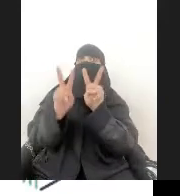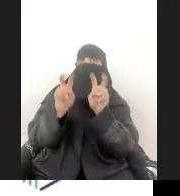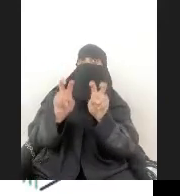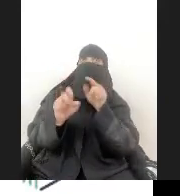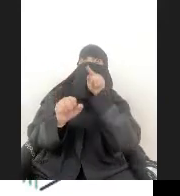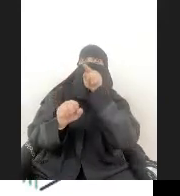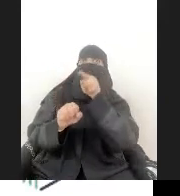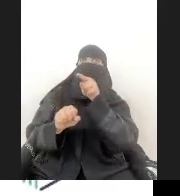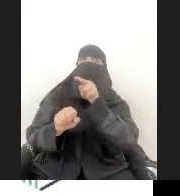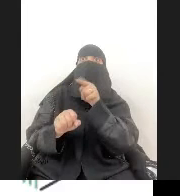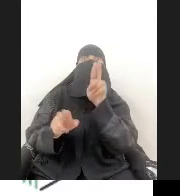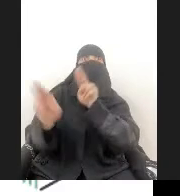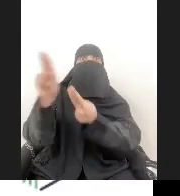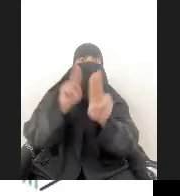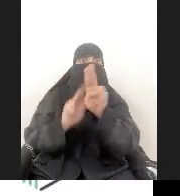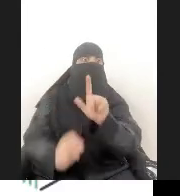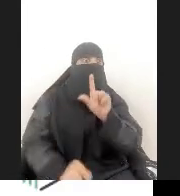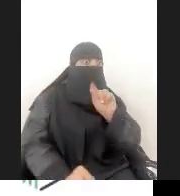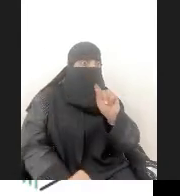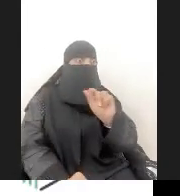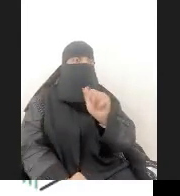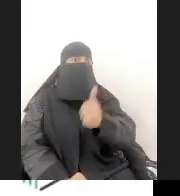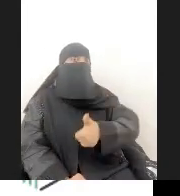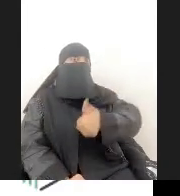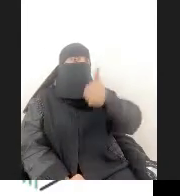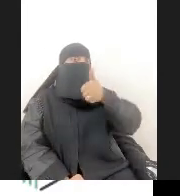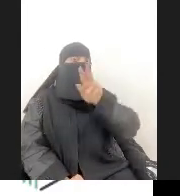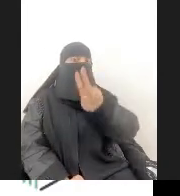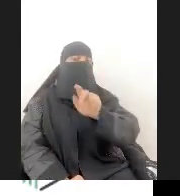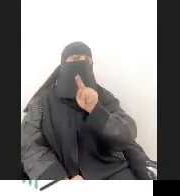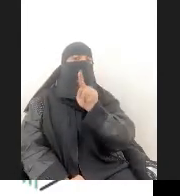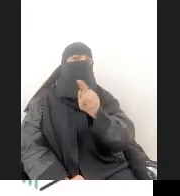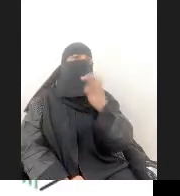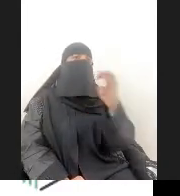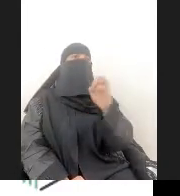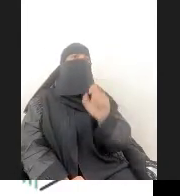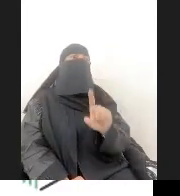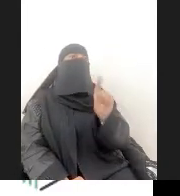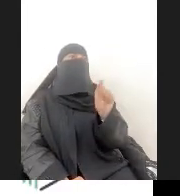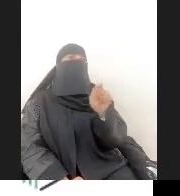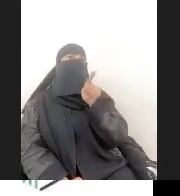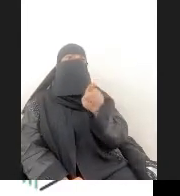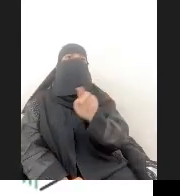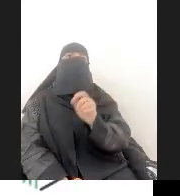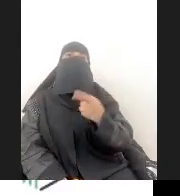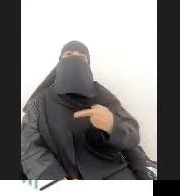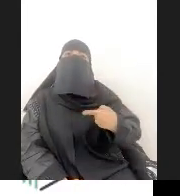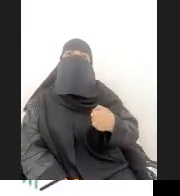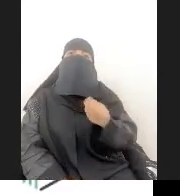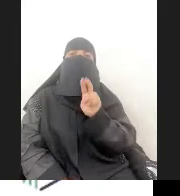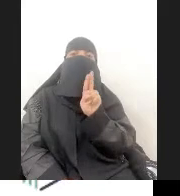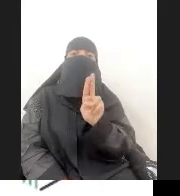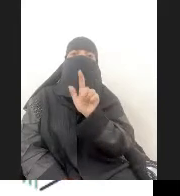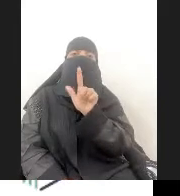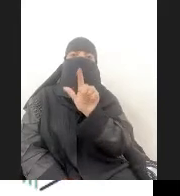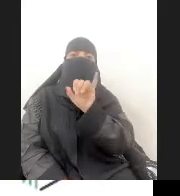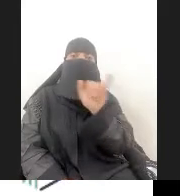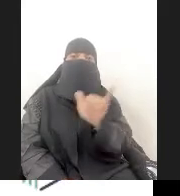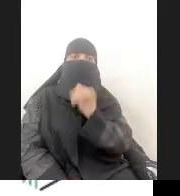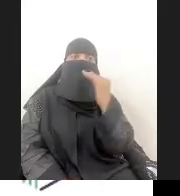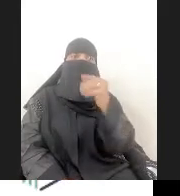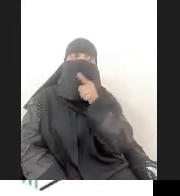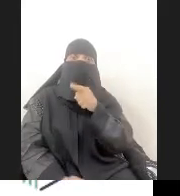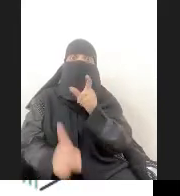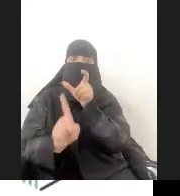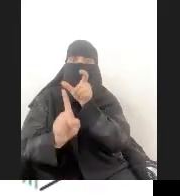جيدة وممتازة أو سؤال متميز أو سؤال يحتاج إلى، وهكذا. هذه التلميحات تجذب انتباه المتعلمين. في